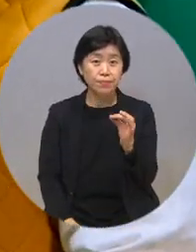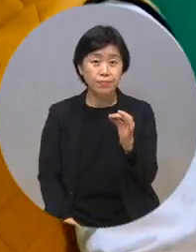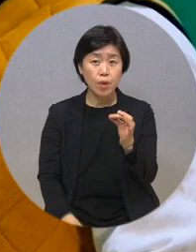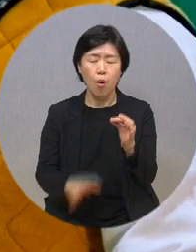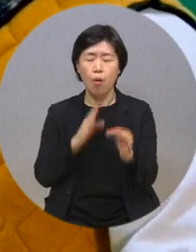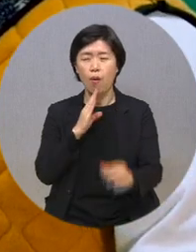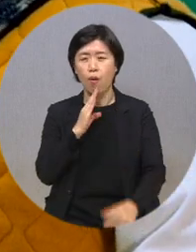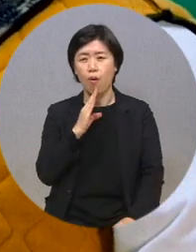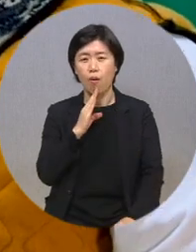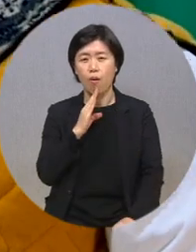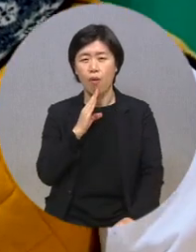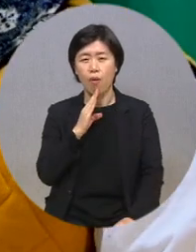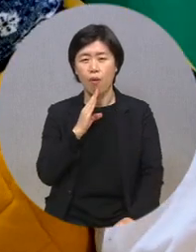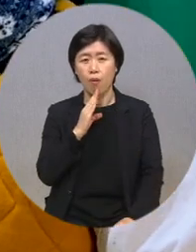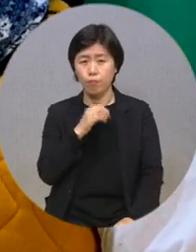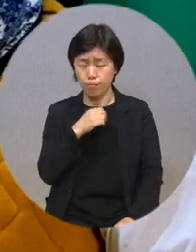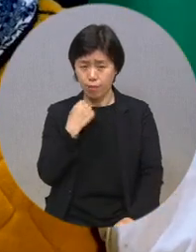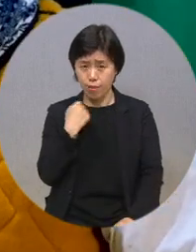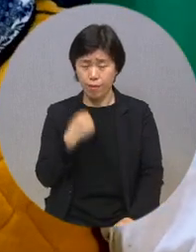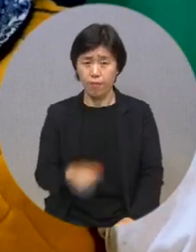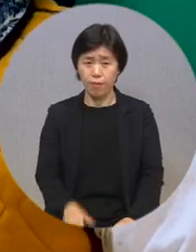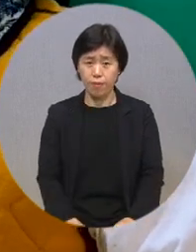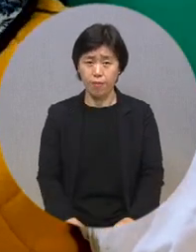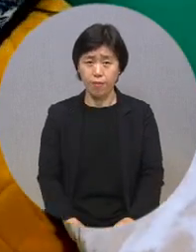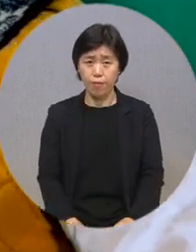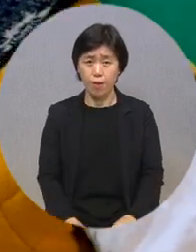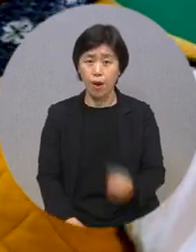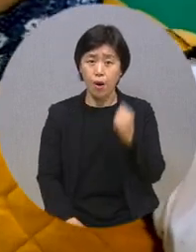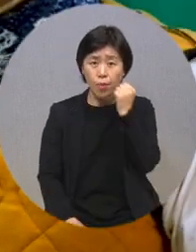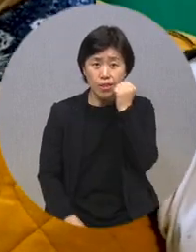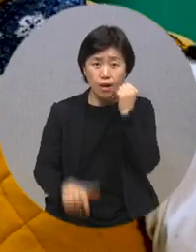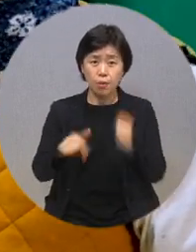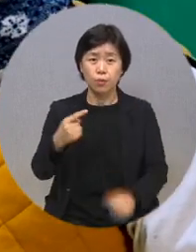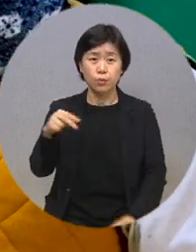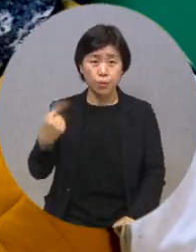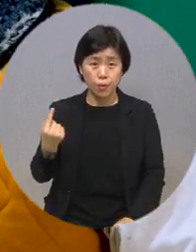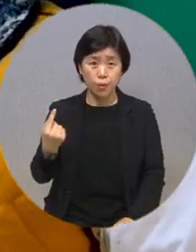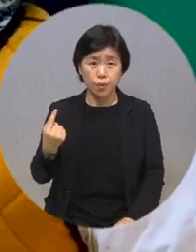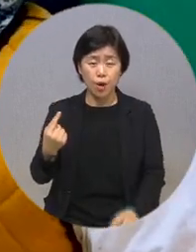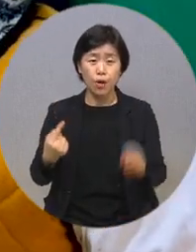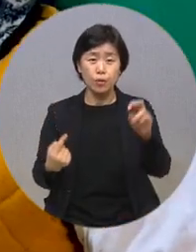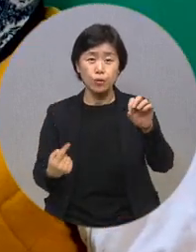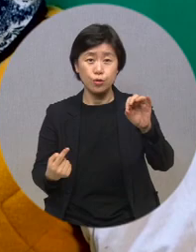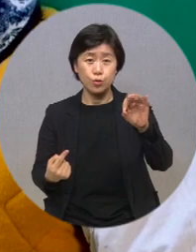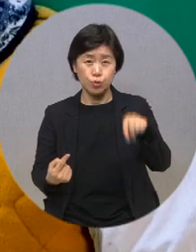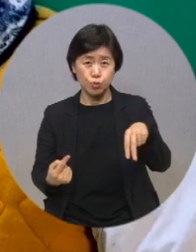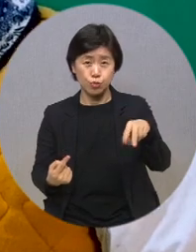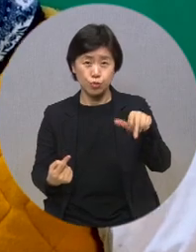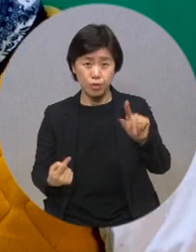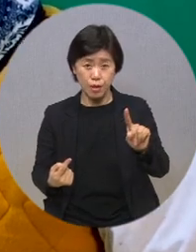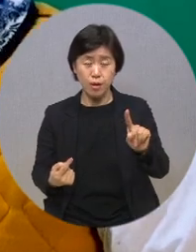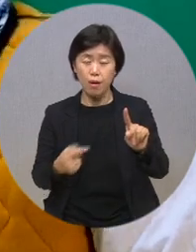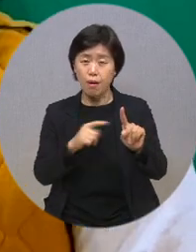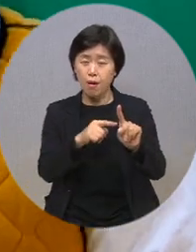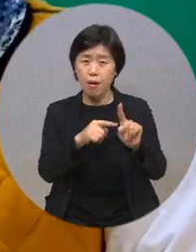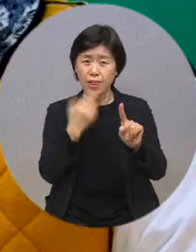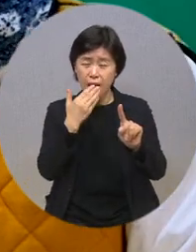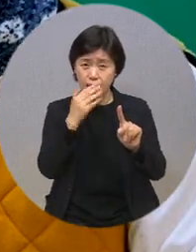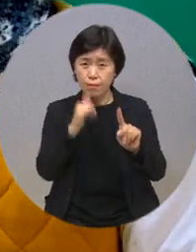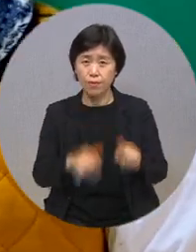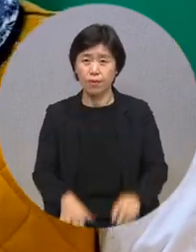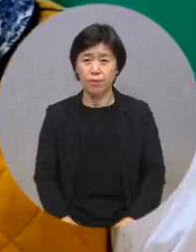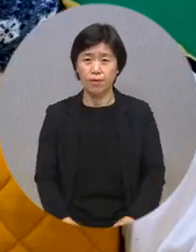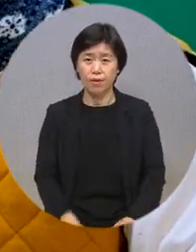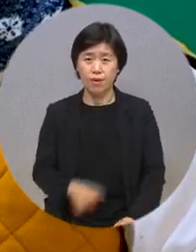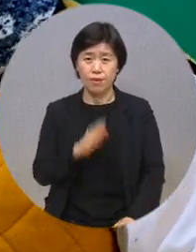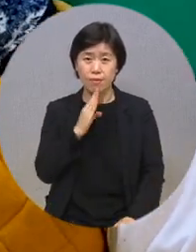엄청 맛있지? 야, 뻥튀기 고소한 거 유자청이 달콤하고 새콤한 환상의 궁합이라니까. 정말 맛있습니다. 이거 진짜 뻥 아닙니다. 아,